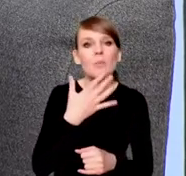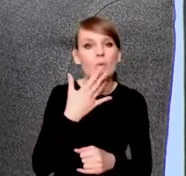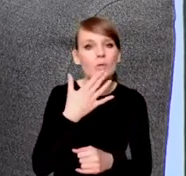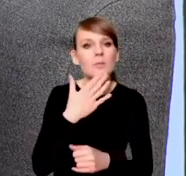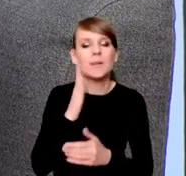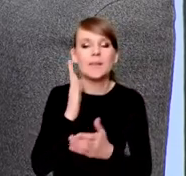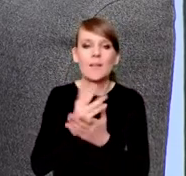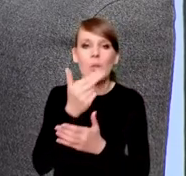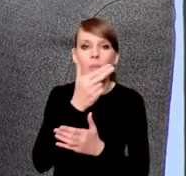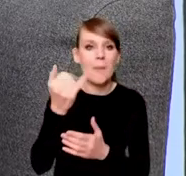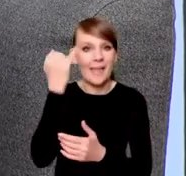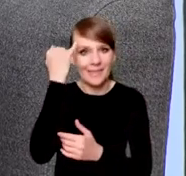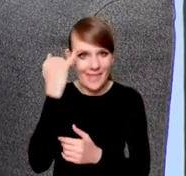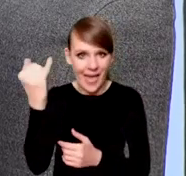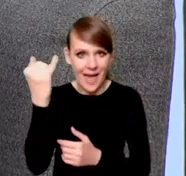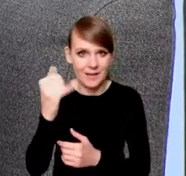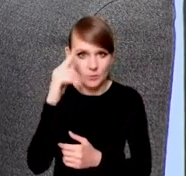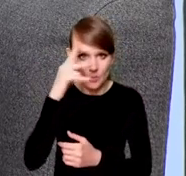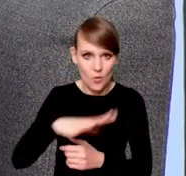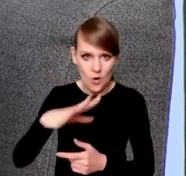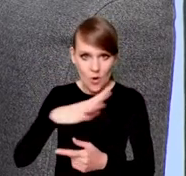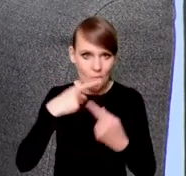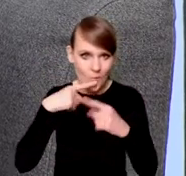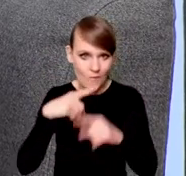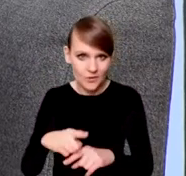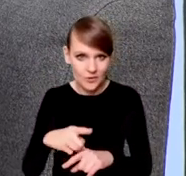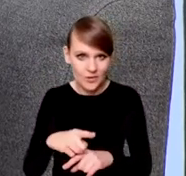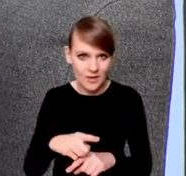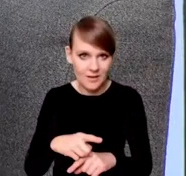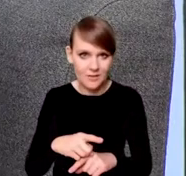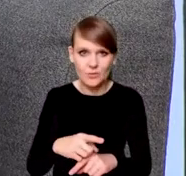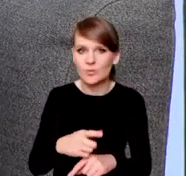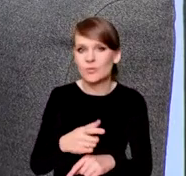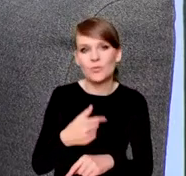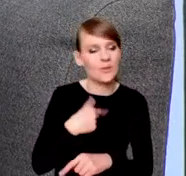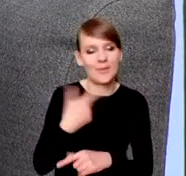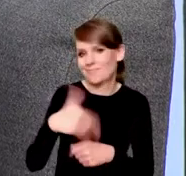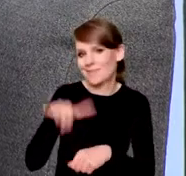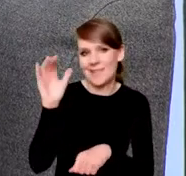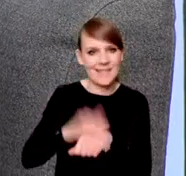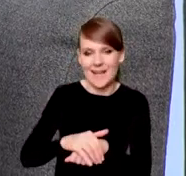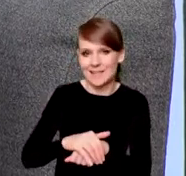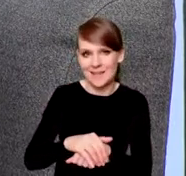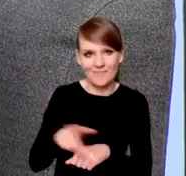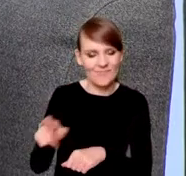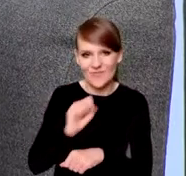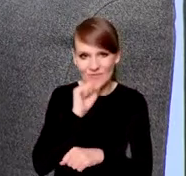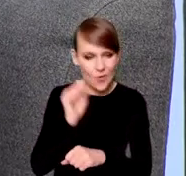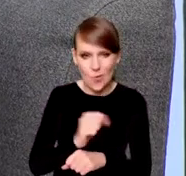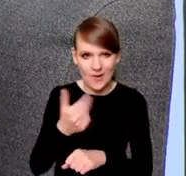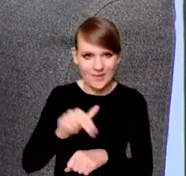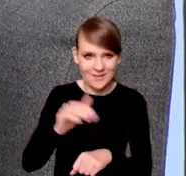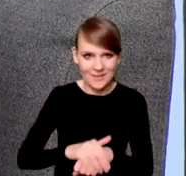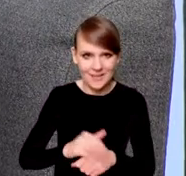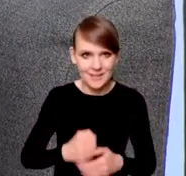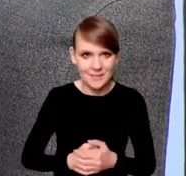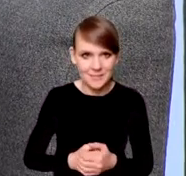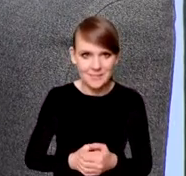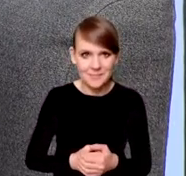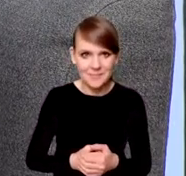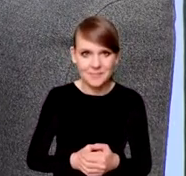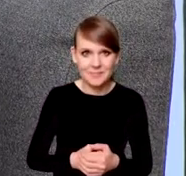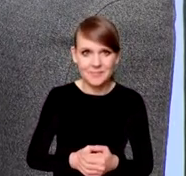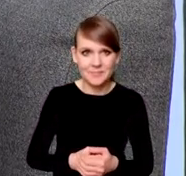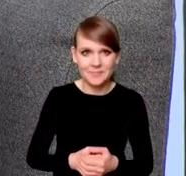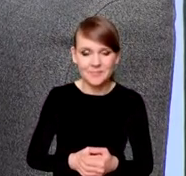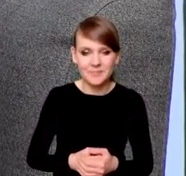społecznej odpowiedzialności, to nie mógłbym się bardziej nie zgodzić. Otóż